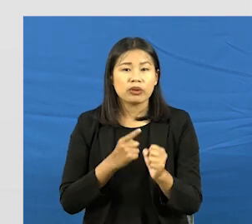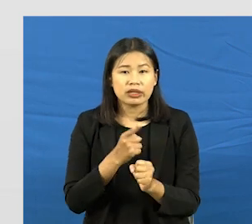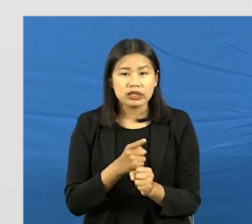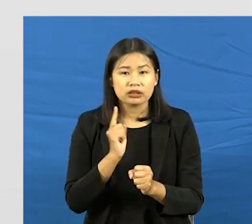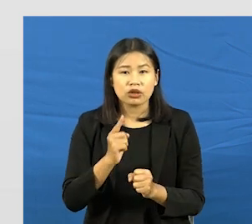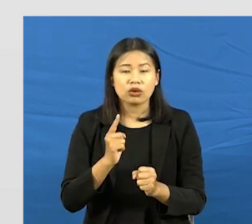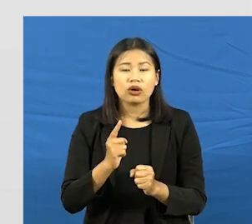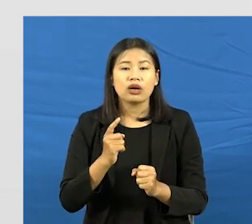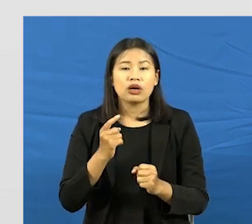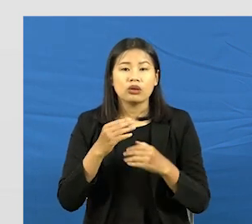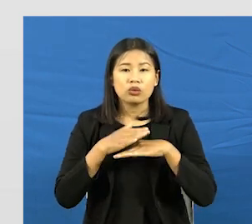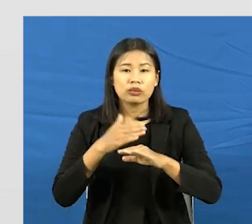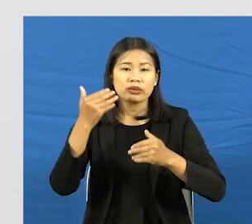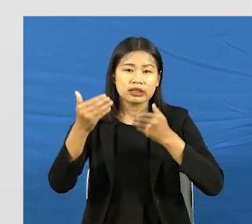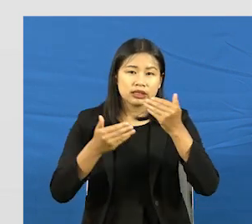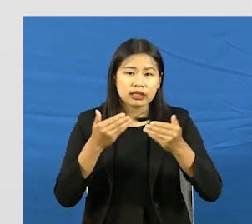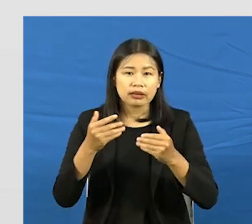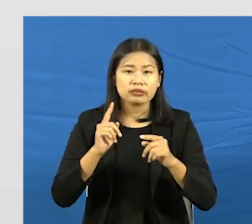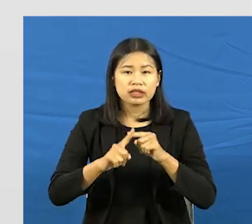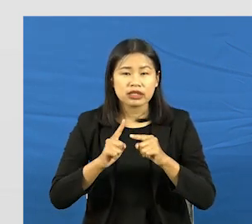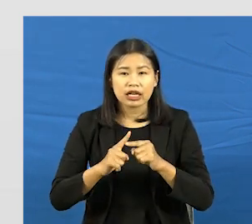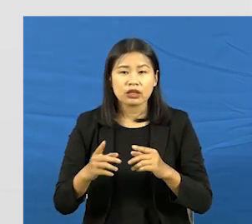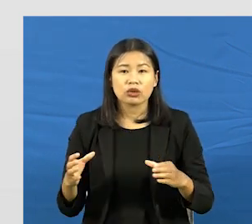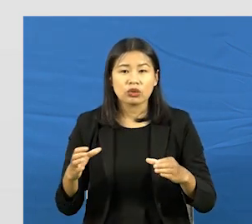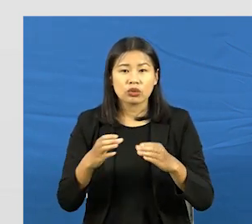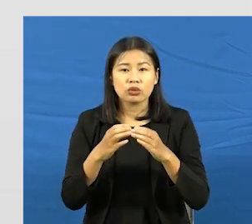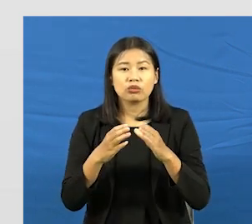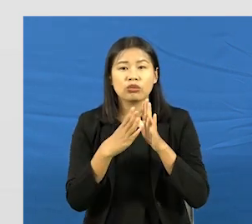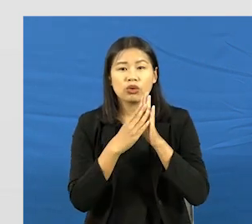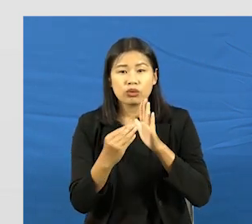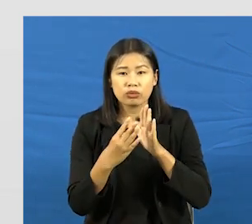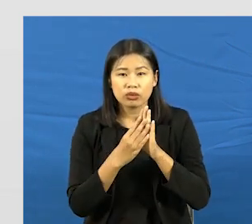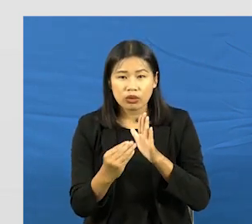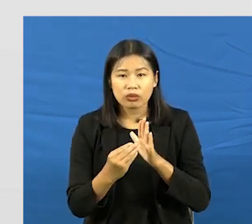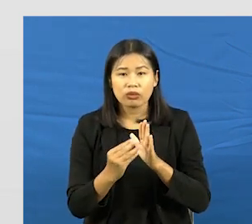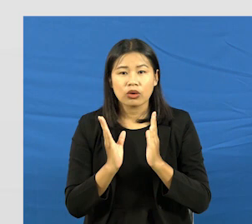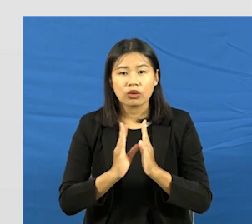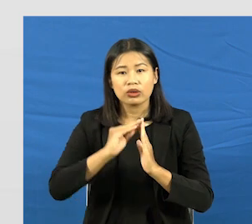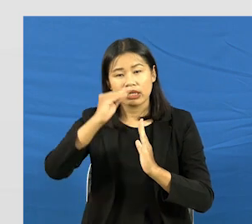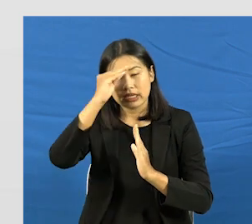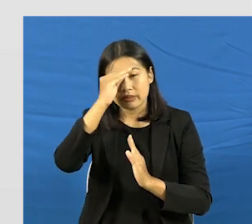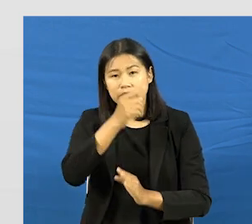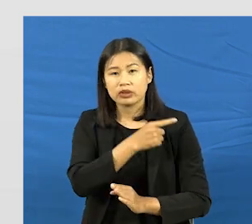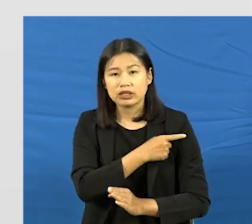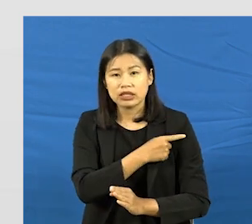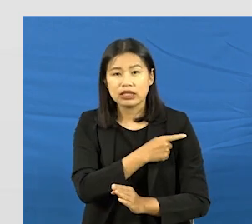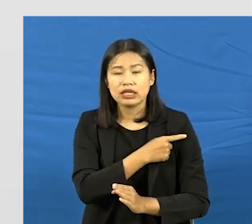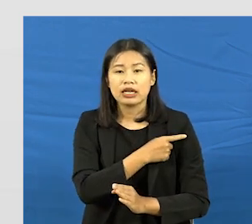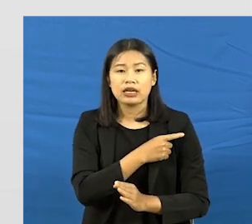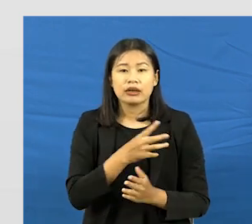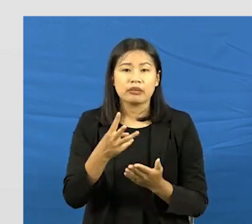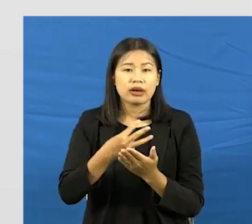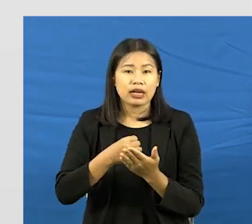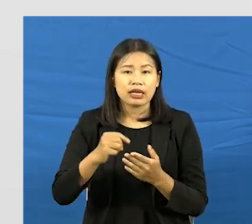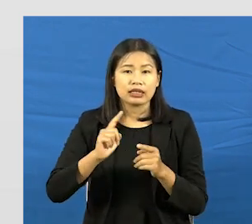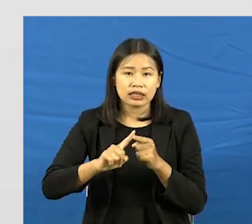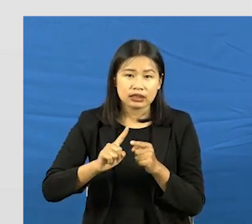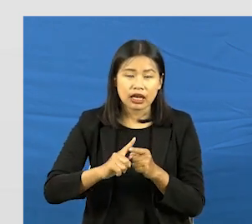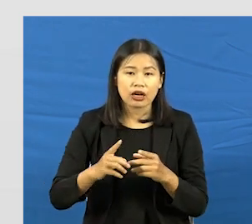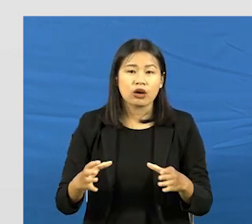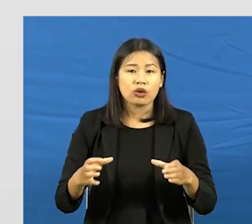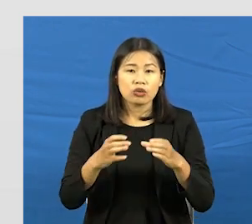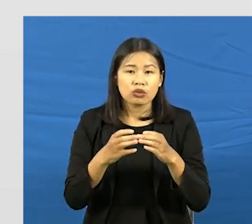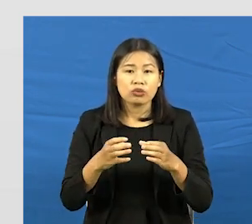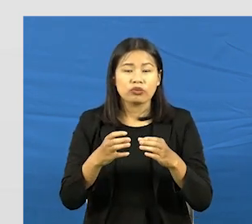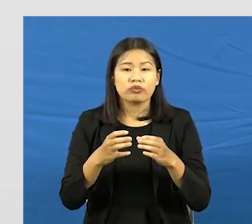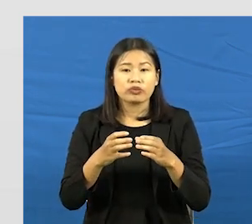กลุ่มปฐมนิเทศนะในระดับมหาวิทยาลัยก็ดีในระดับคณะก็ดีนะครับหรือว่าเป็นกิจกรรม